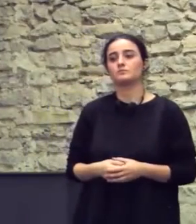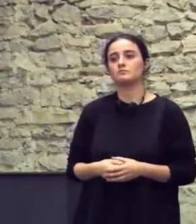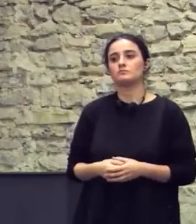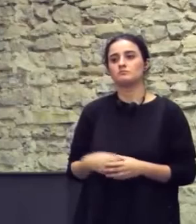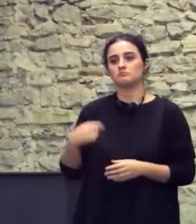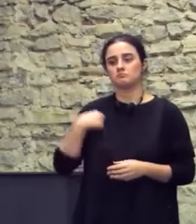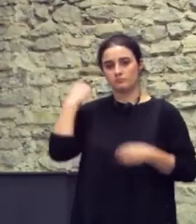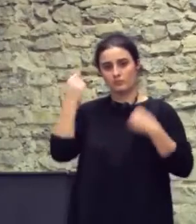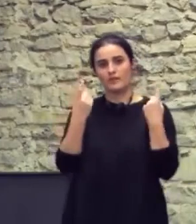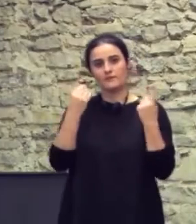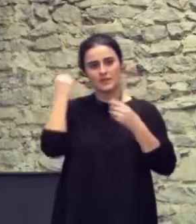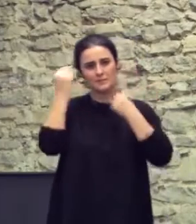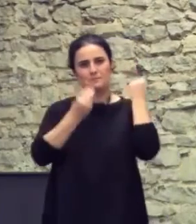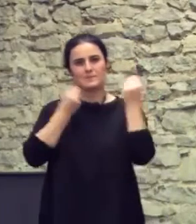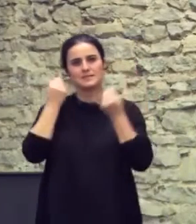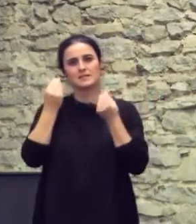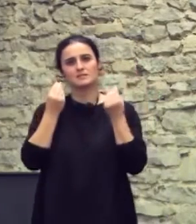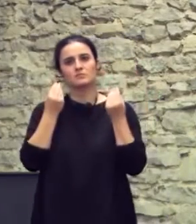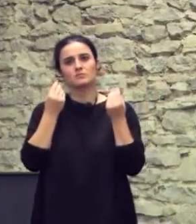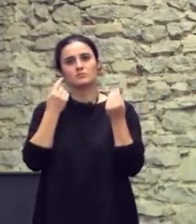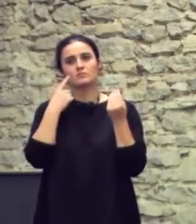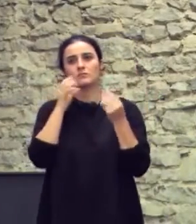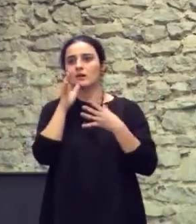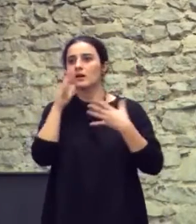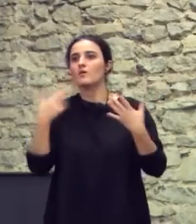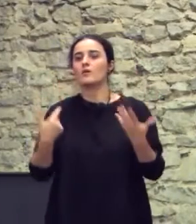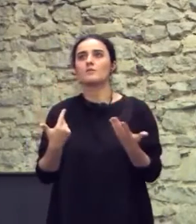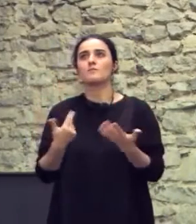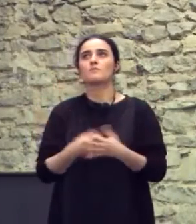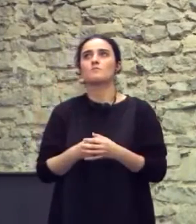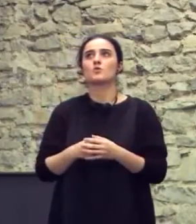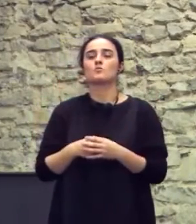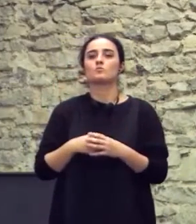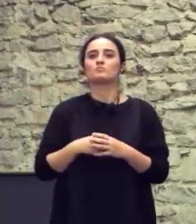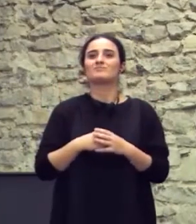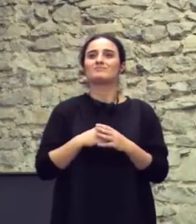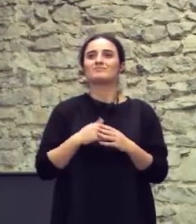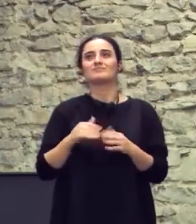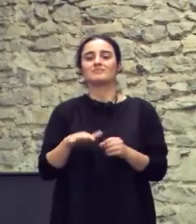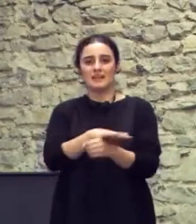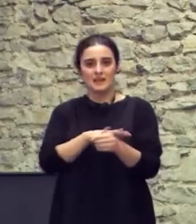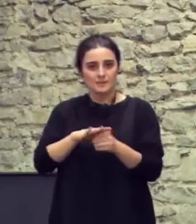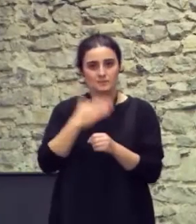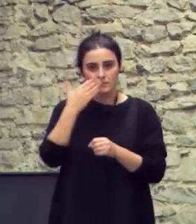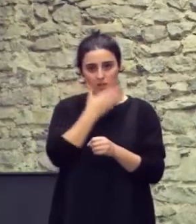Pentsatzeko da nik uste dut ze eragin dauden gaur egun hezkuntza mailan